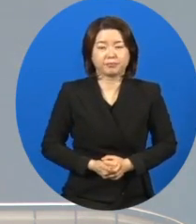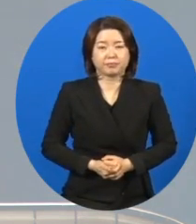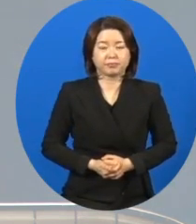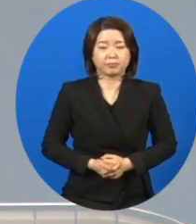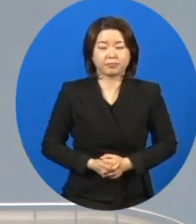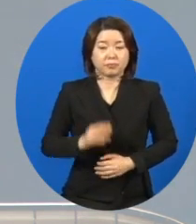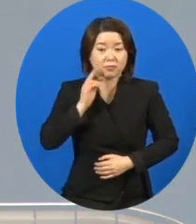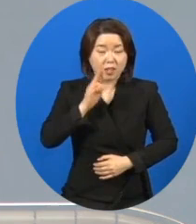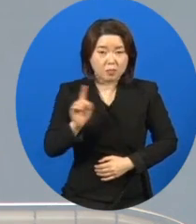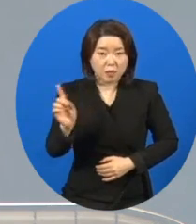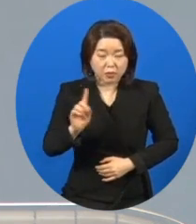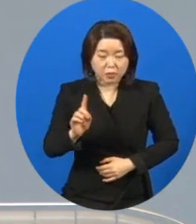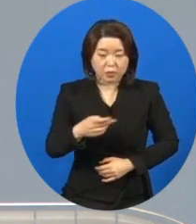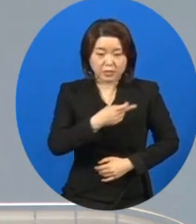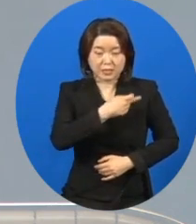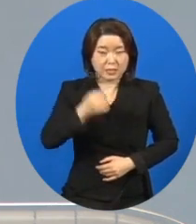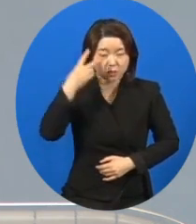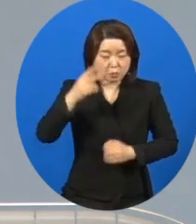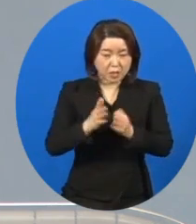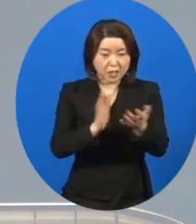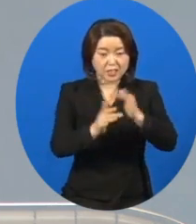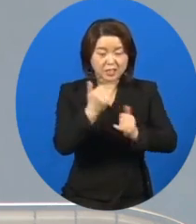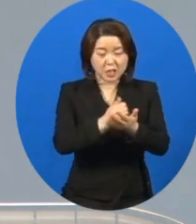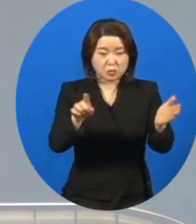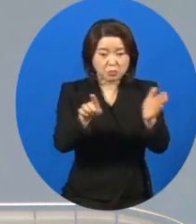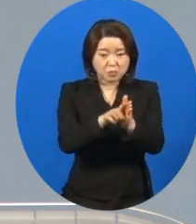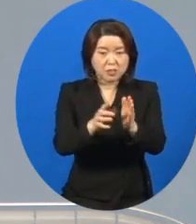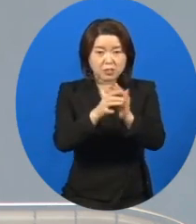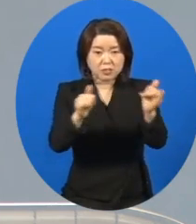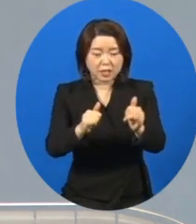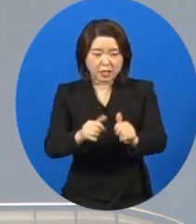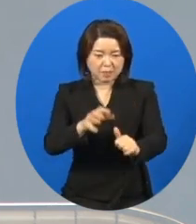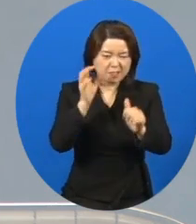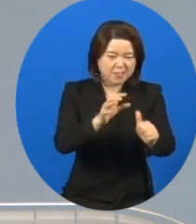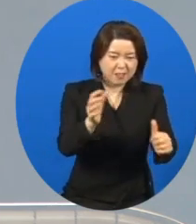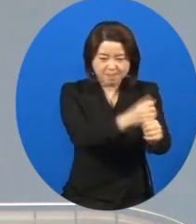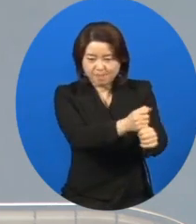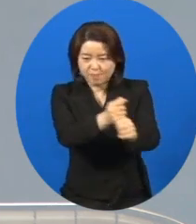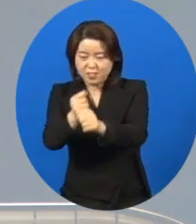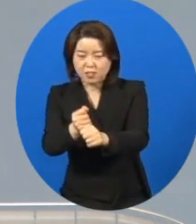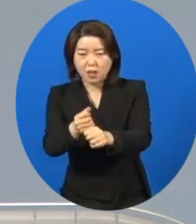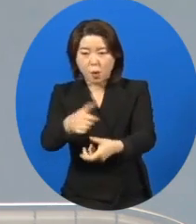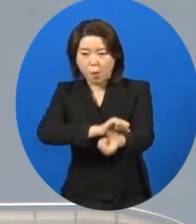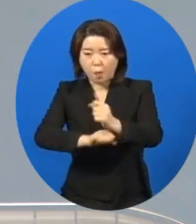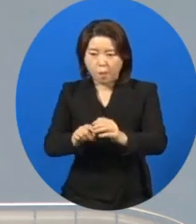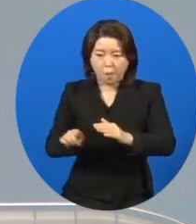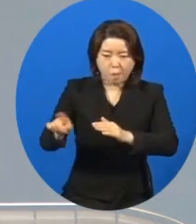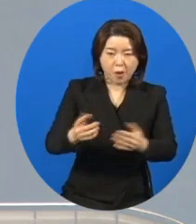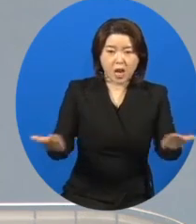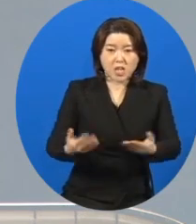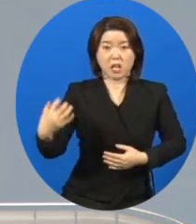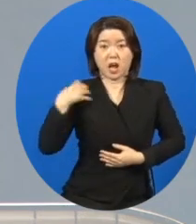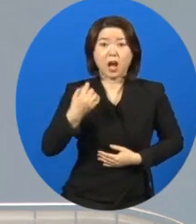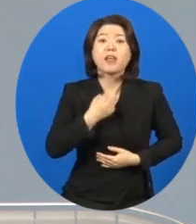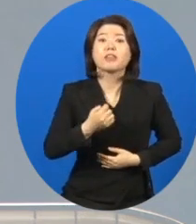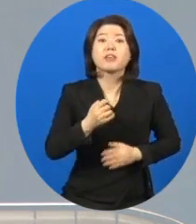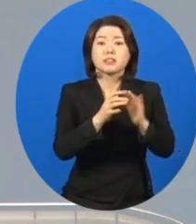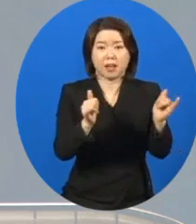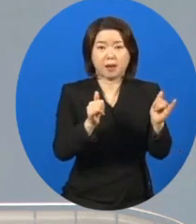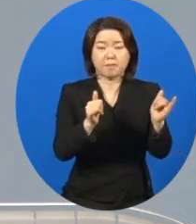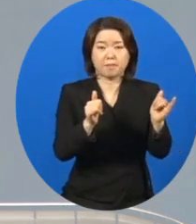심지어 사도 바울은 예수 믿는 사람을 핍박하고 죽이는 일에 앞장섰던 사람입니다. 그런